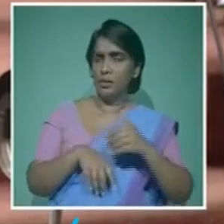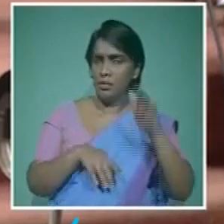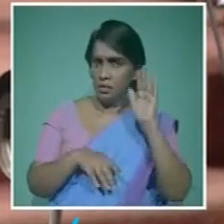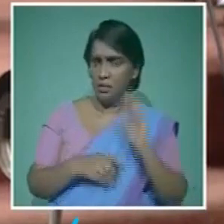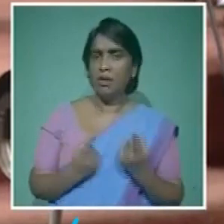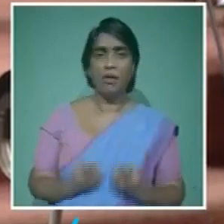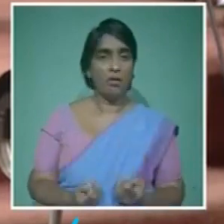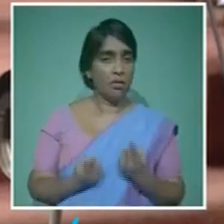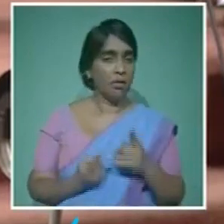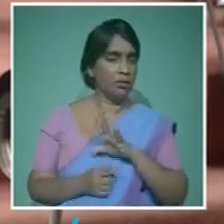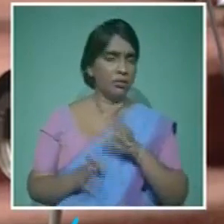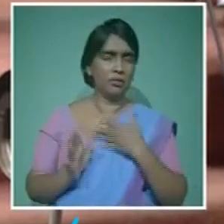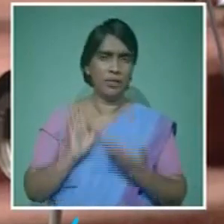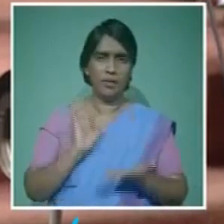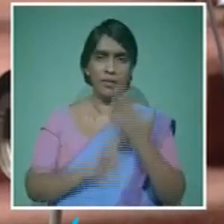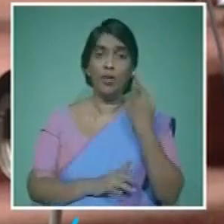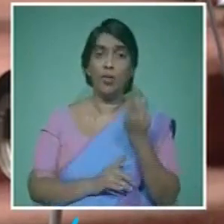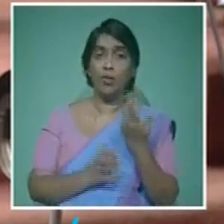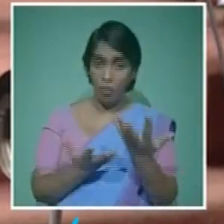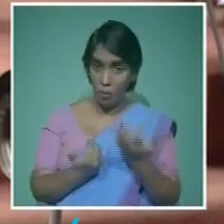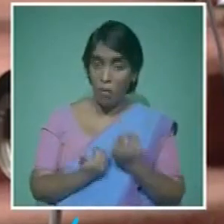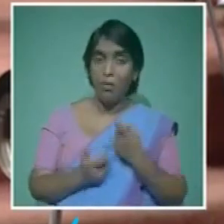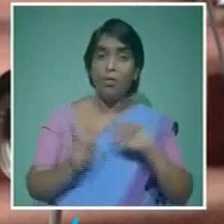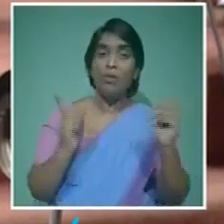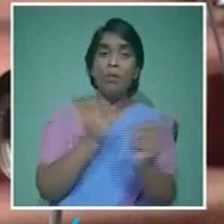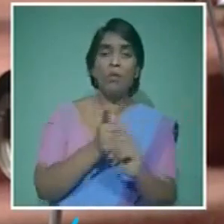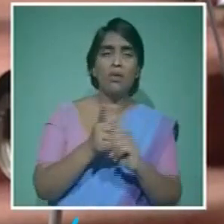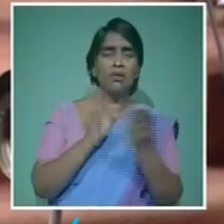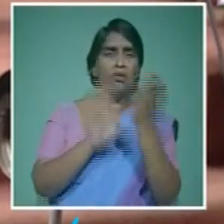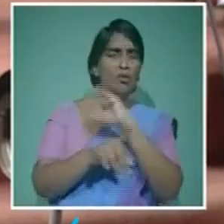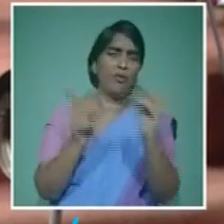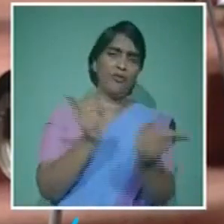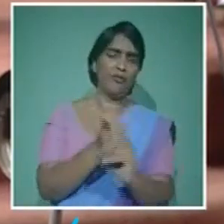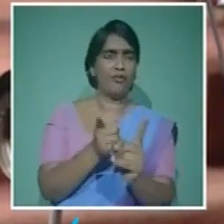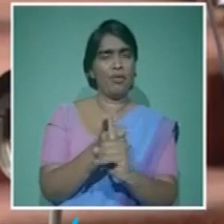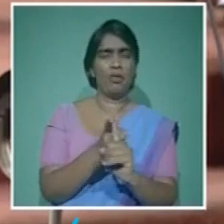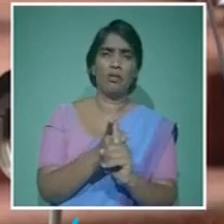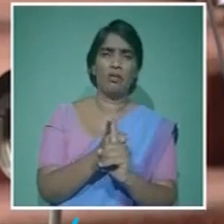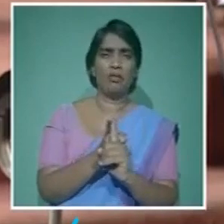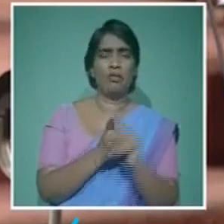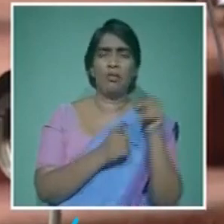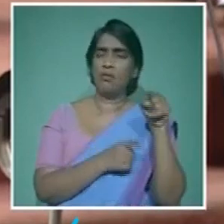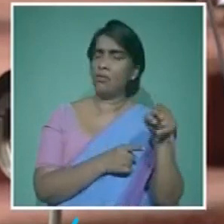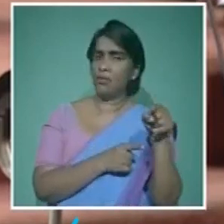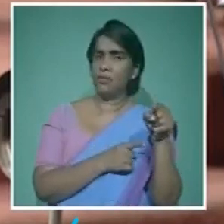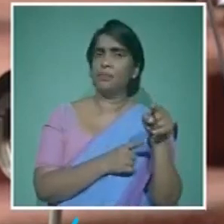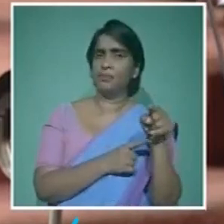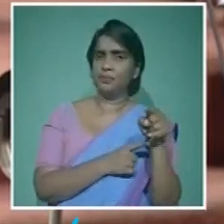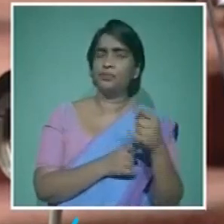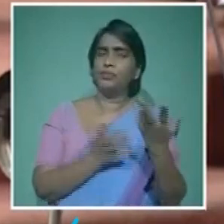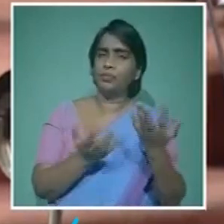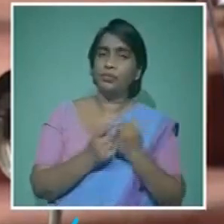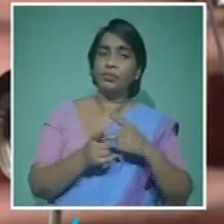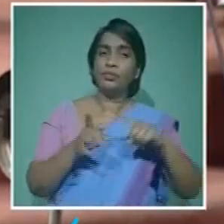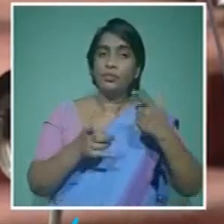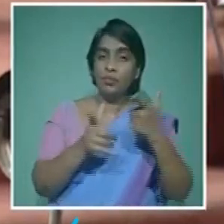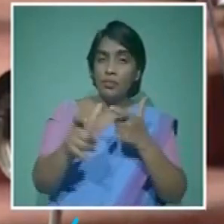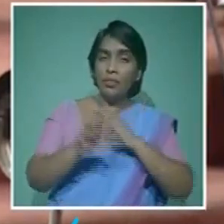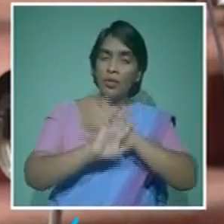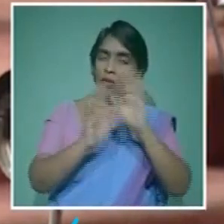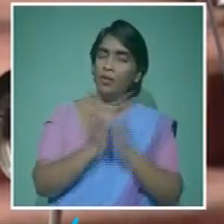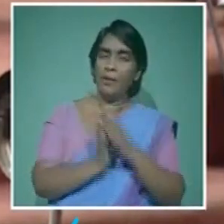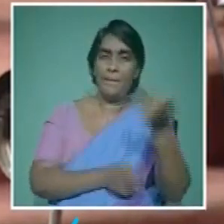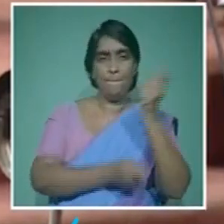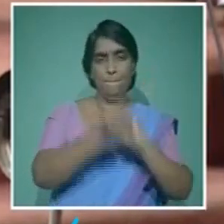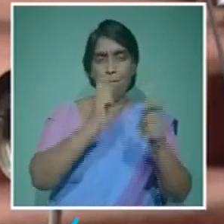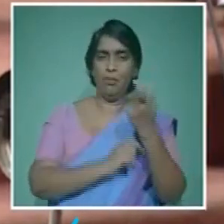என்ன தேவை இருக்கின்றது? யுத்த காலத்திலேயாவது நீங்கள் யுத்தம் புரிவதற்காக வாங்கிய தளபாடங்கள், முக்கியமாக ஆயுதங்கள் சம்பந்தமாக